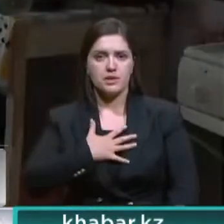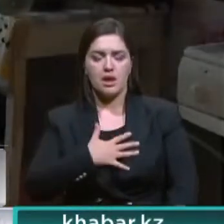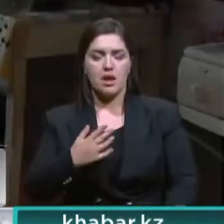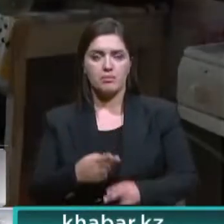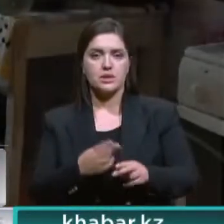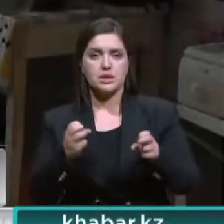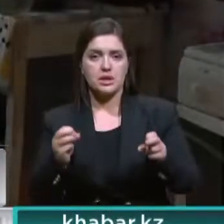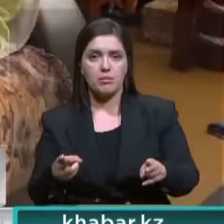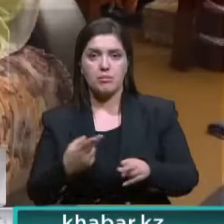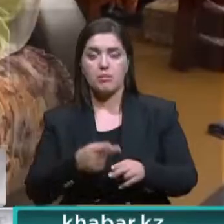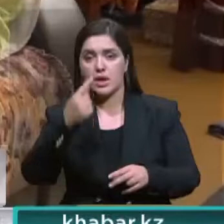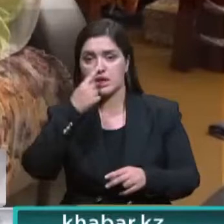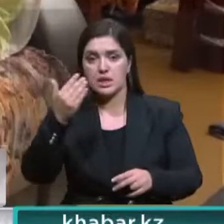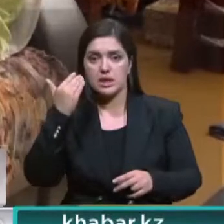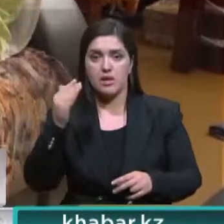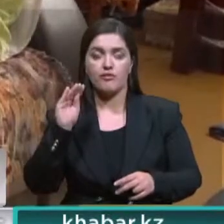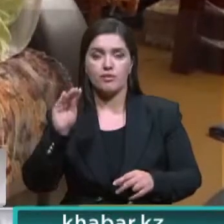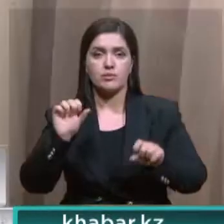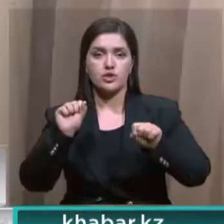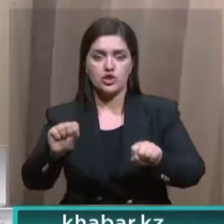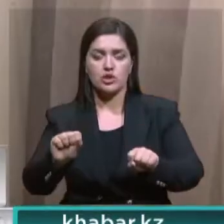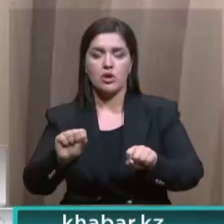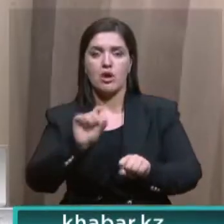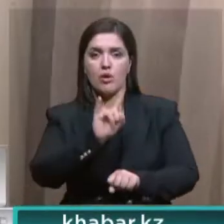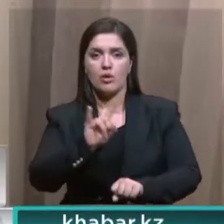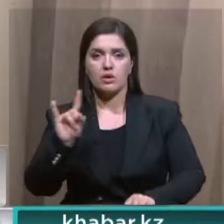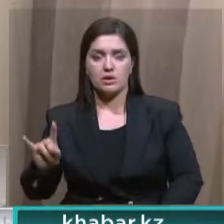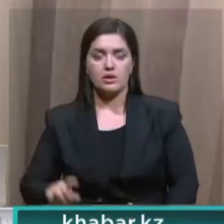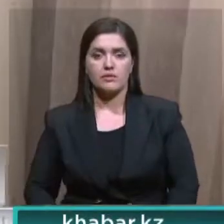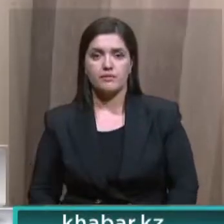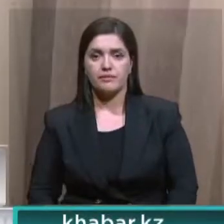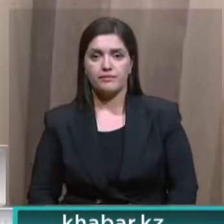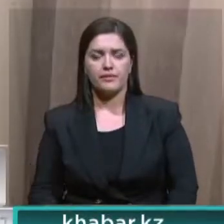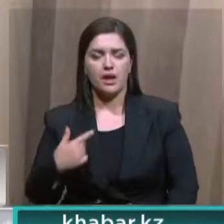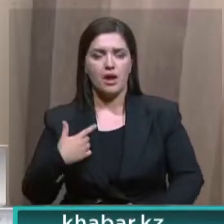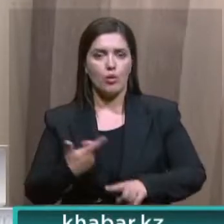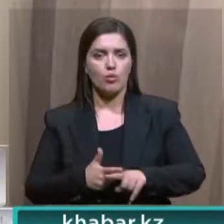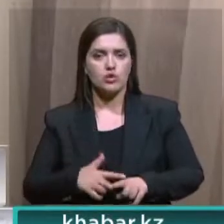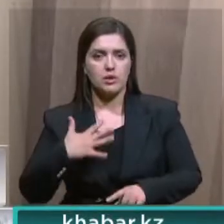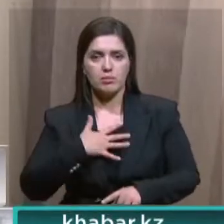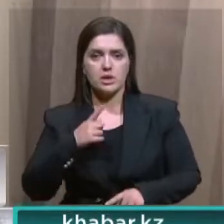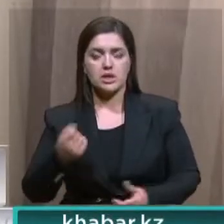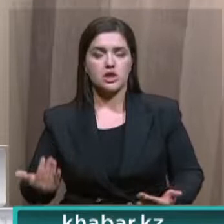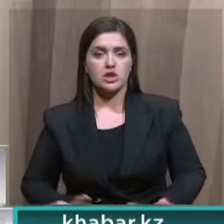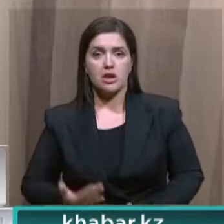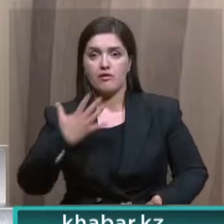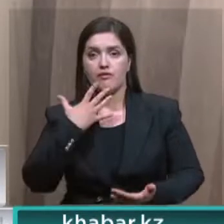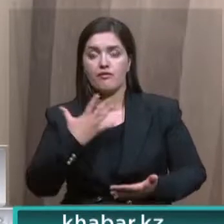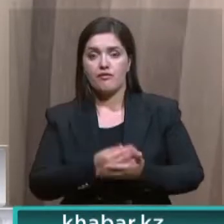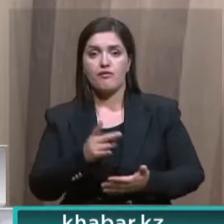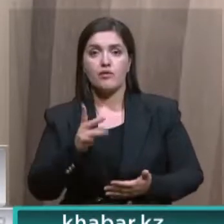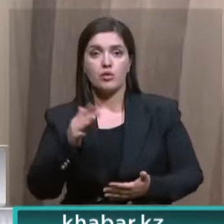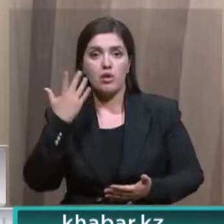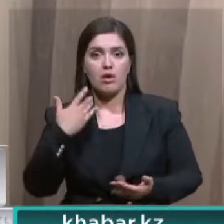безопасности, поэтому совсем недавно установила защиту на окна. Я как бабушка очень переживаю за жизнь своих внуков, когда их оставляю